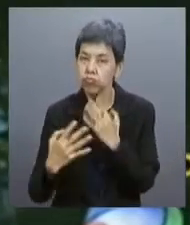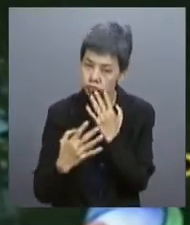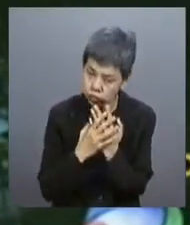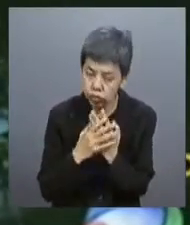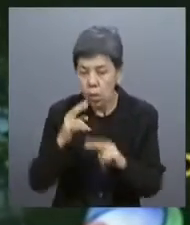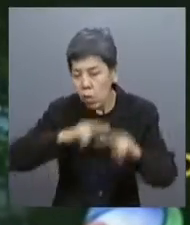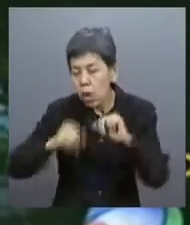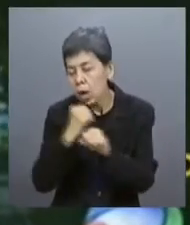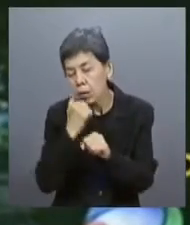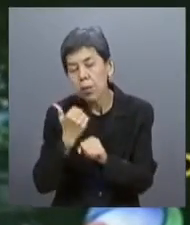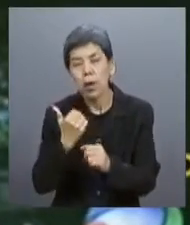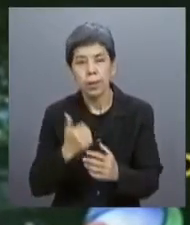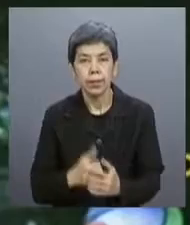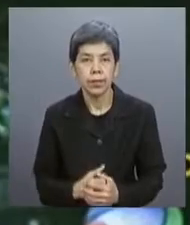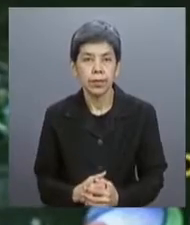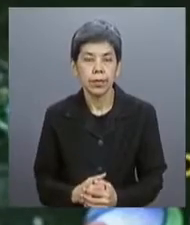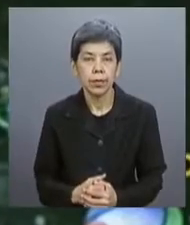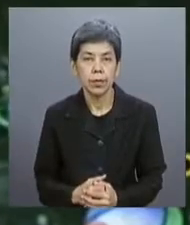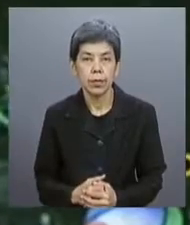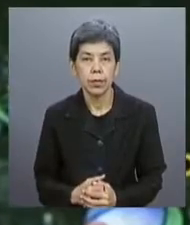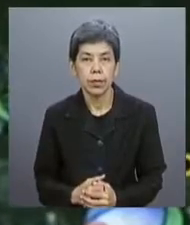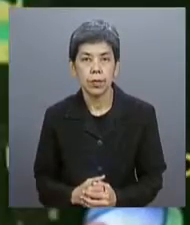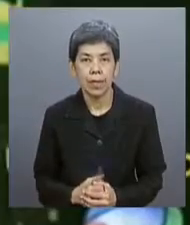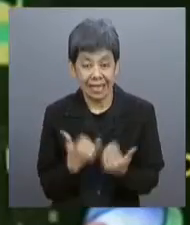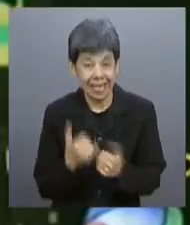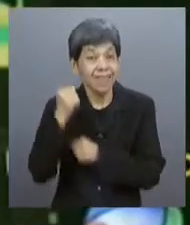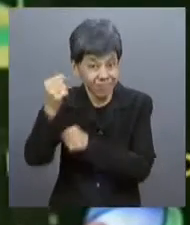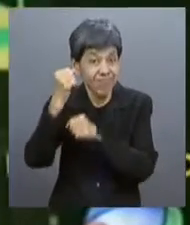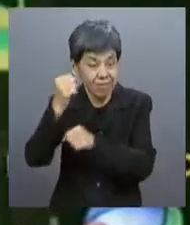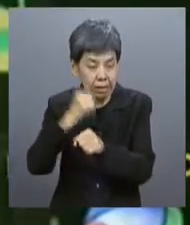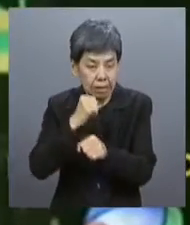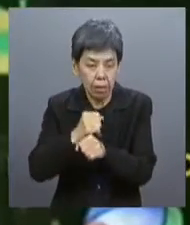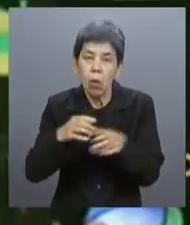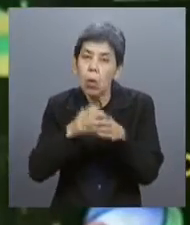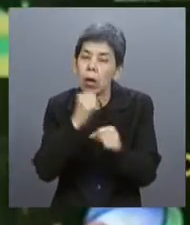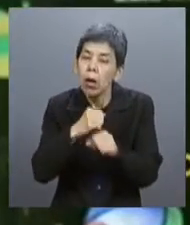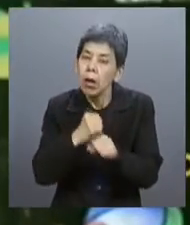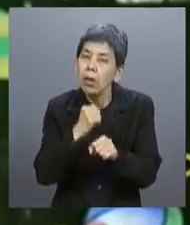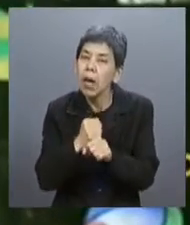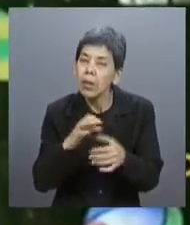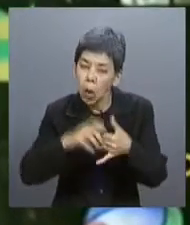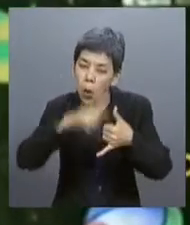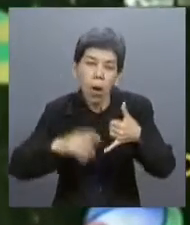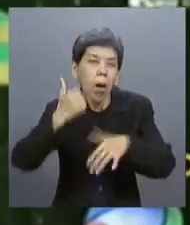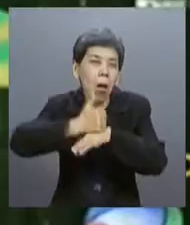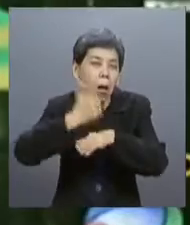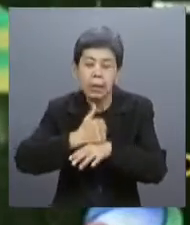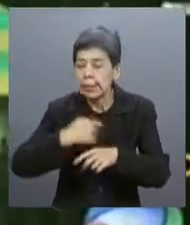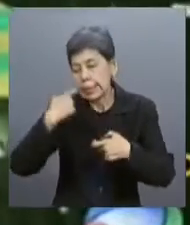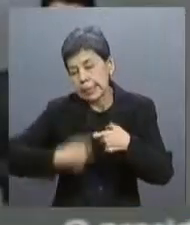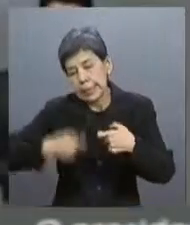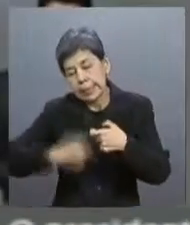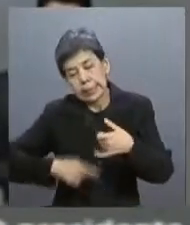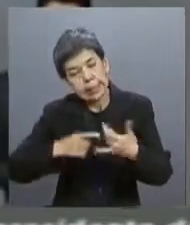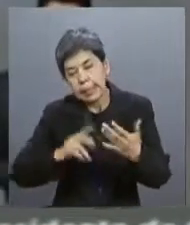พิจารณาคดีความเคลื่อนไหวที่เกิดขึ้นเป็นการทำให้กระบวนการดำเนินคดีกับอดีตผู้นำทำได้ยากมากยิ่ง